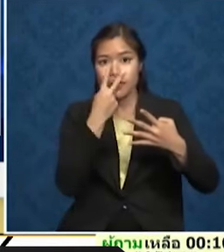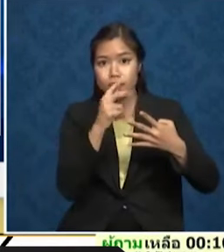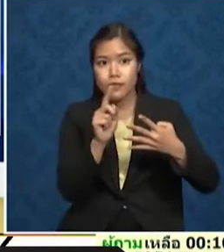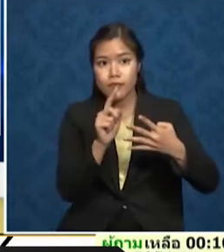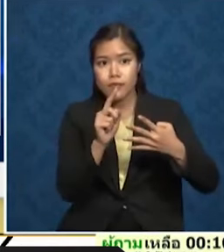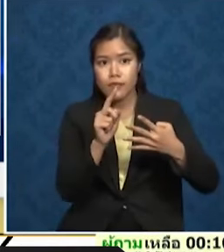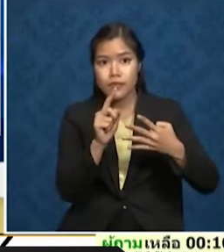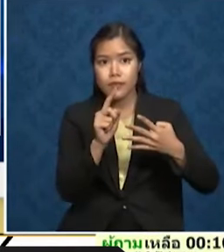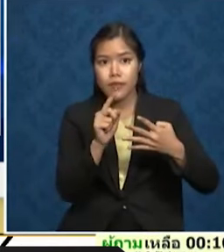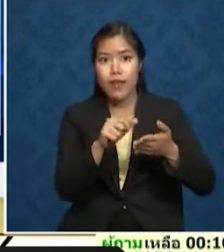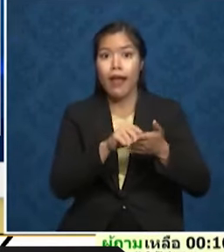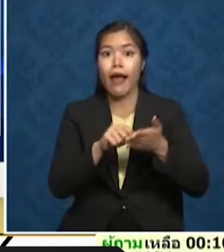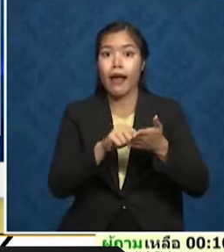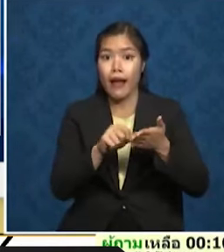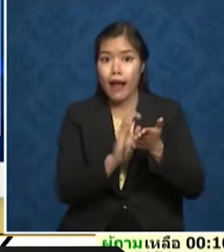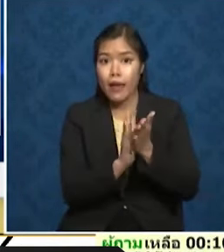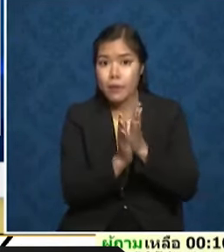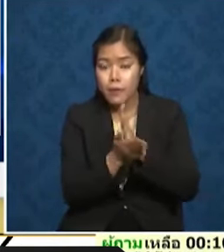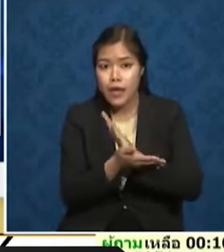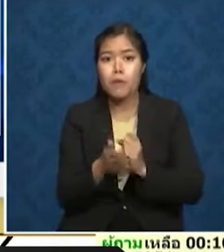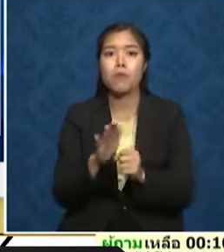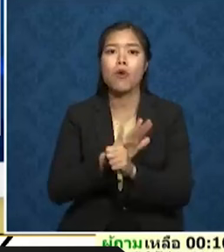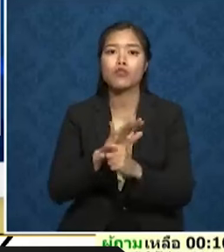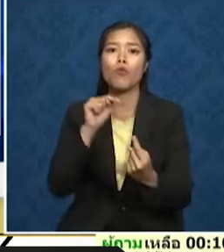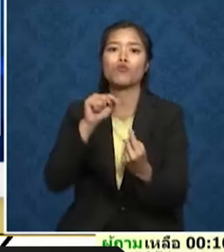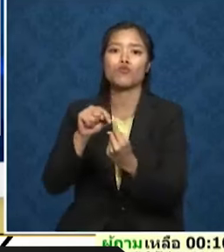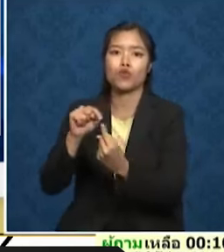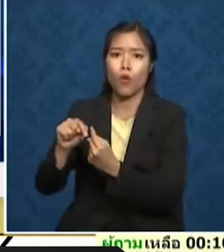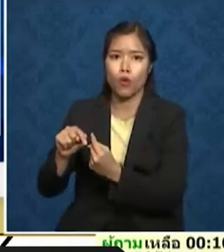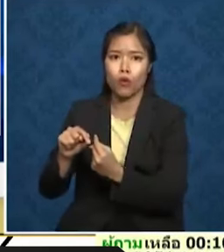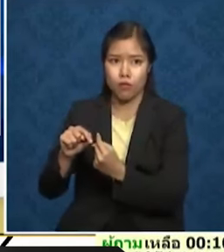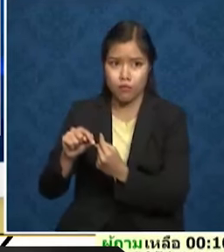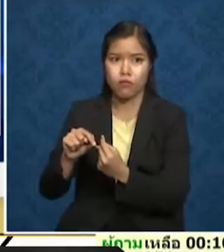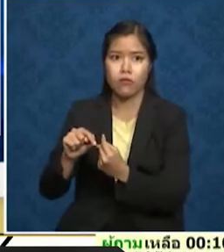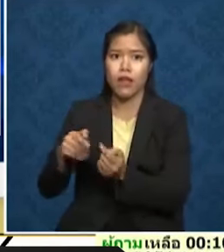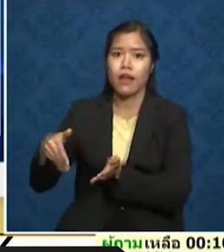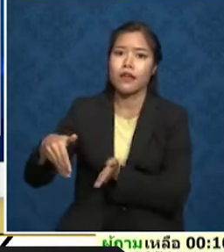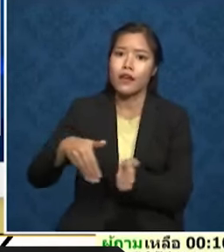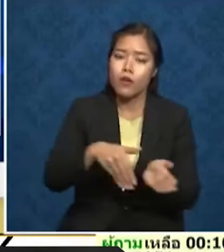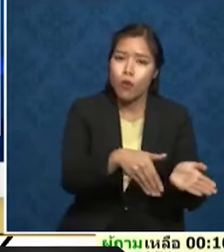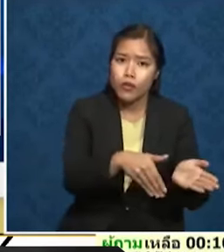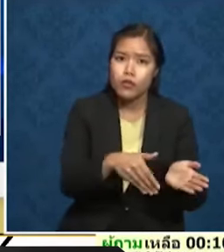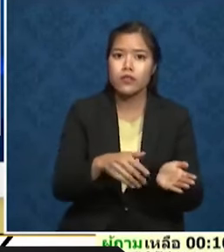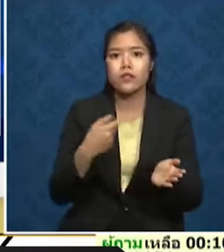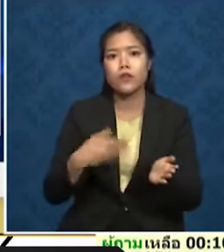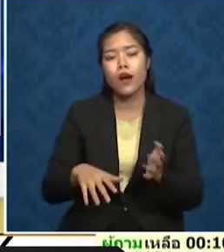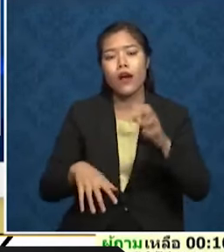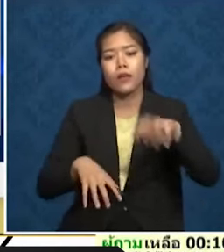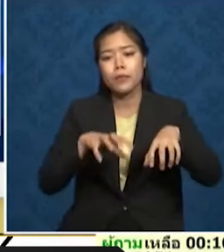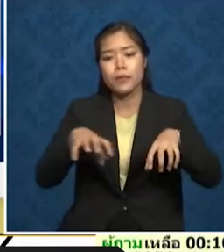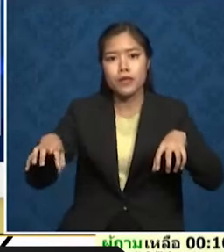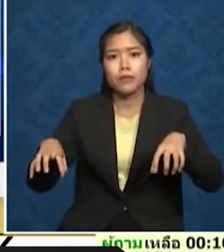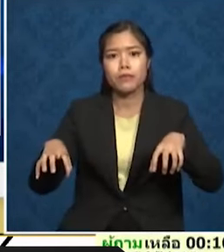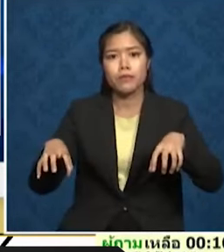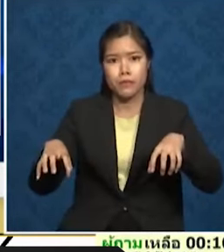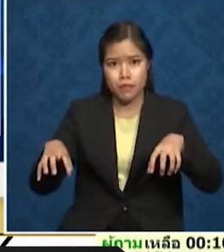รุงให้เหมาะสมกับโครงสร้างของเขตสาธารณูปโภคนะคะหรือความจำเป็นของหน่วยงานโครงการก่อสร้างเพื่อ